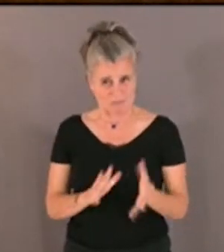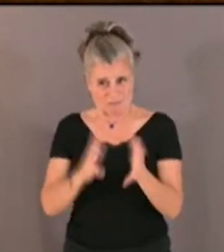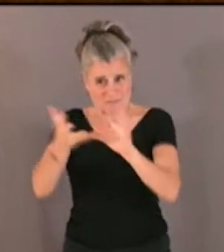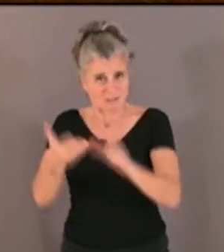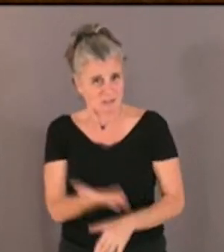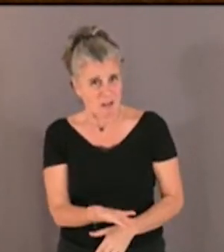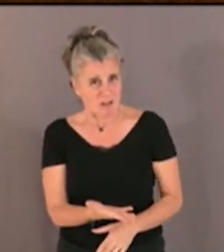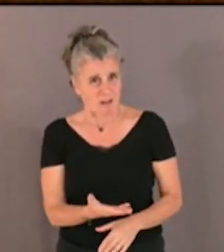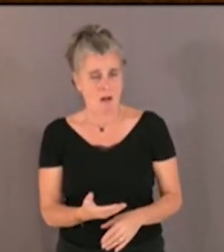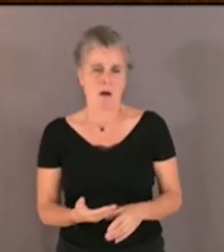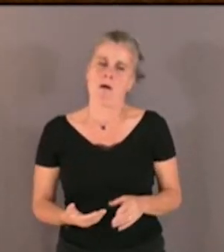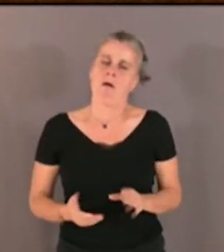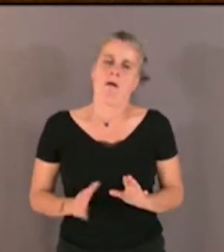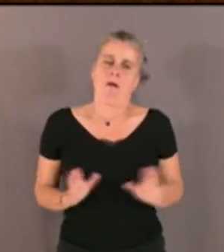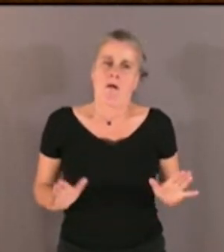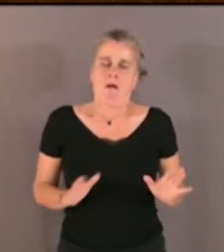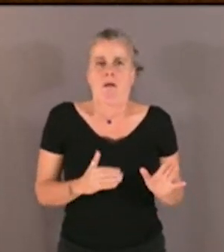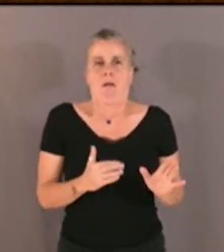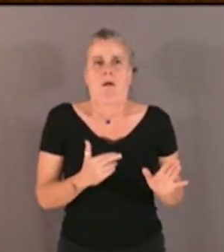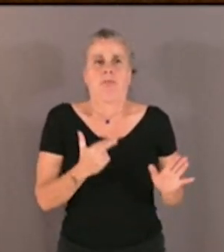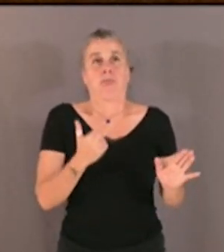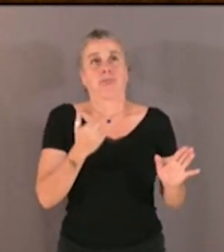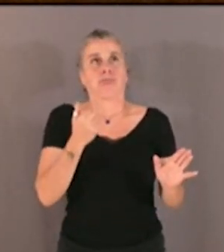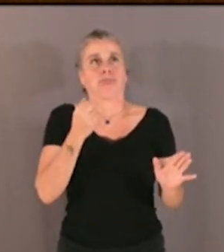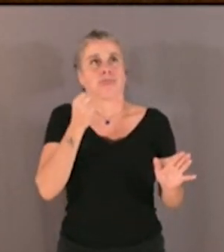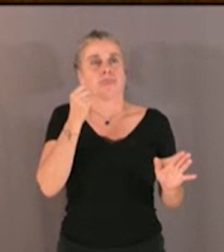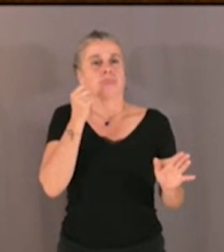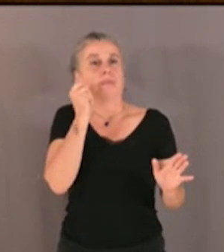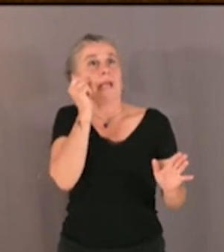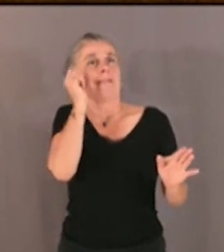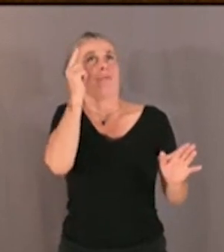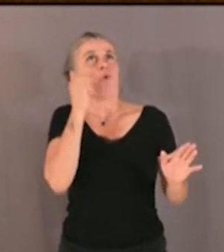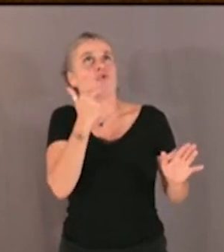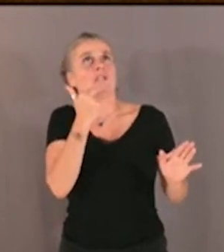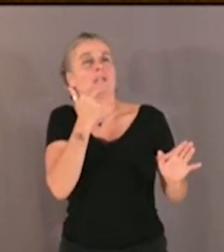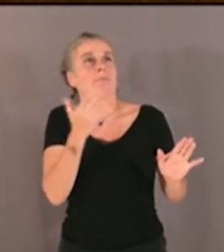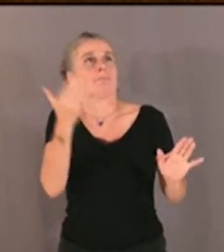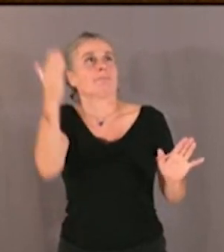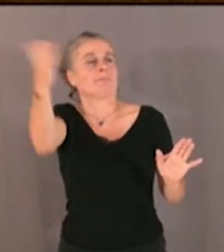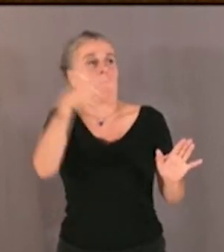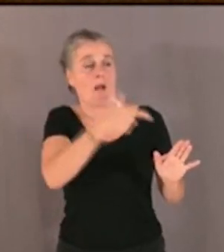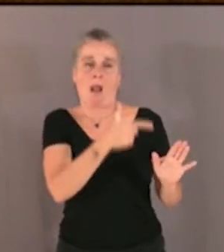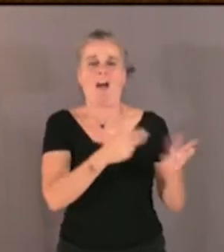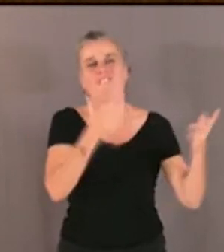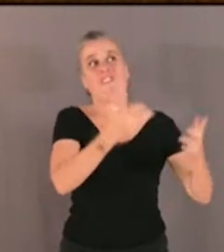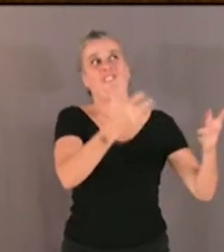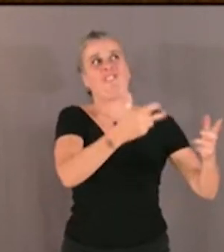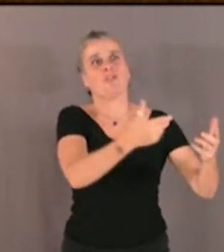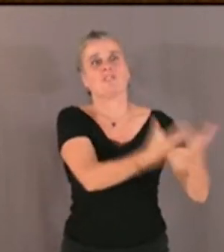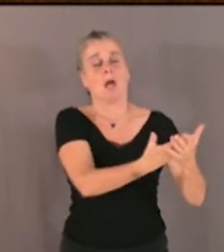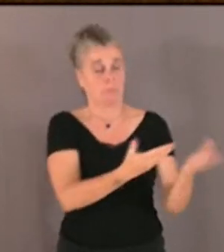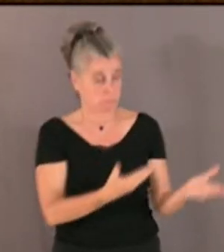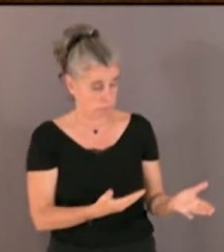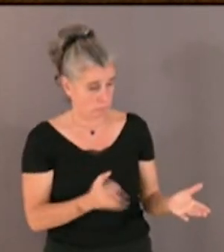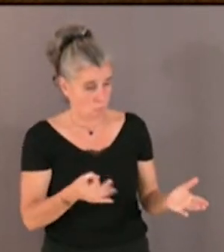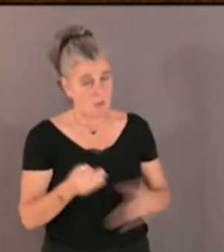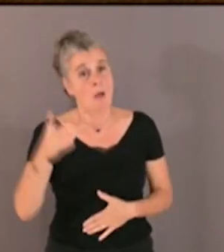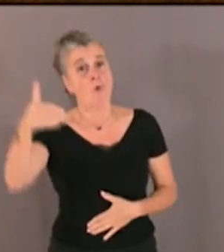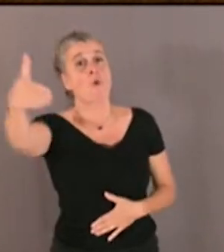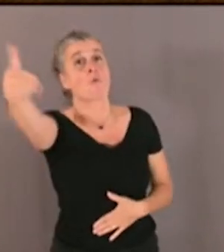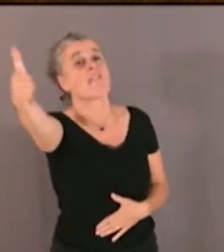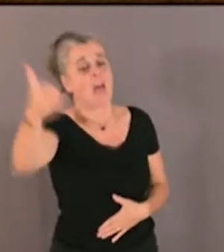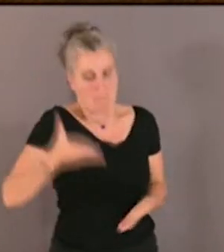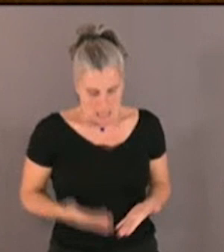idéologie que vous ne cachez pas, en particulier, en priorité, évidemment, pour le lointain plutôt que pour